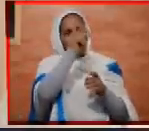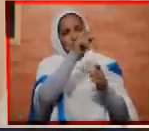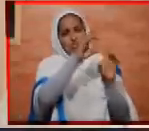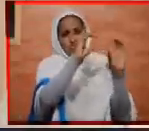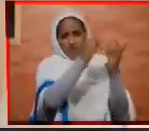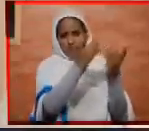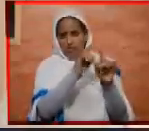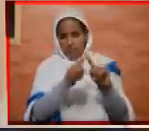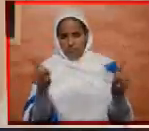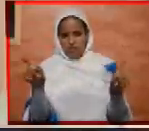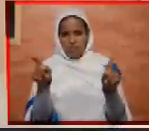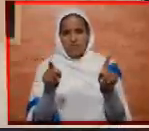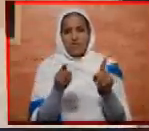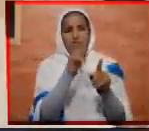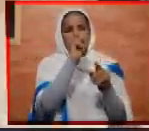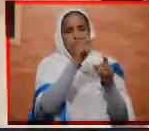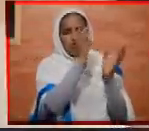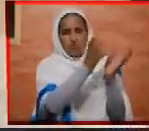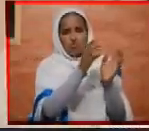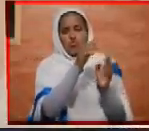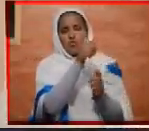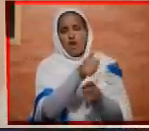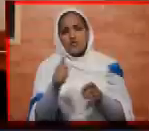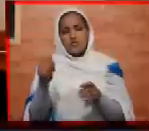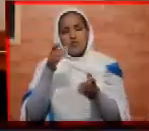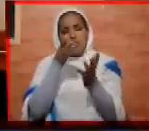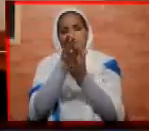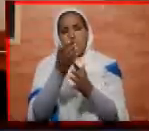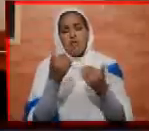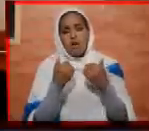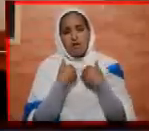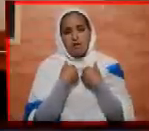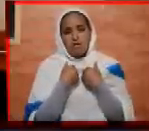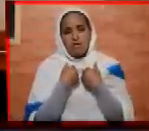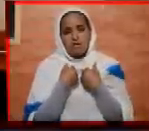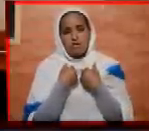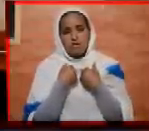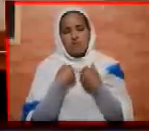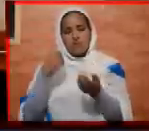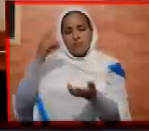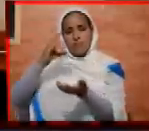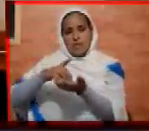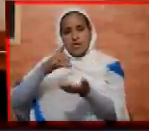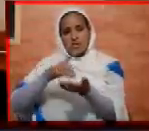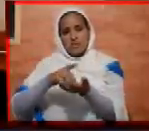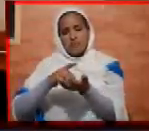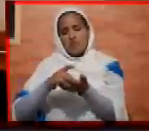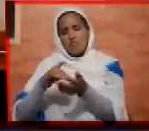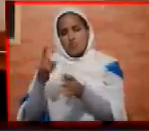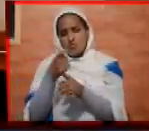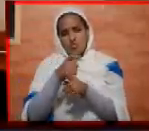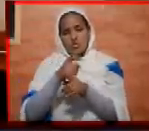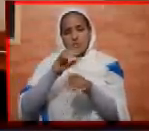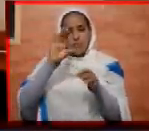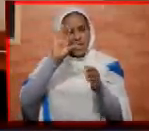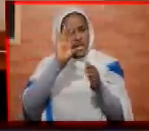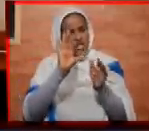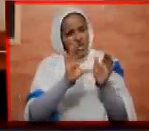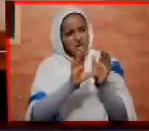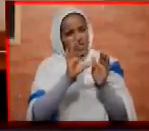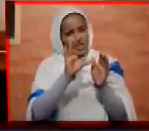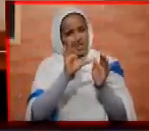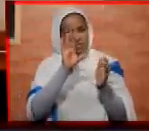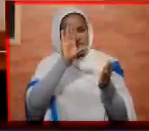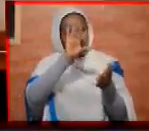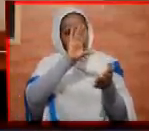በስፋት የሚሰጥበት ወይም የሚገኝበት፣ በደቡብ የለም። ከደቡብ ደግሞ ወደ አዲስ አበባ ወደ ዋናው ከተማ